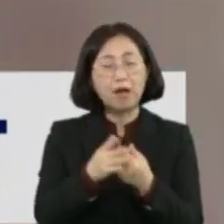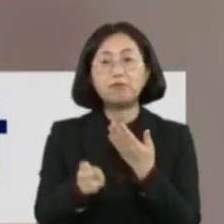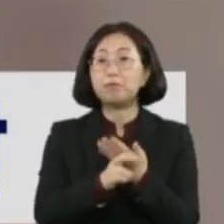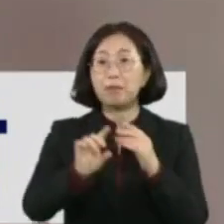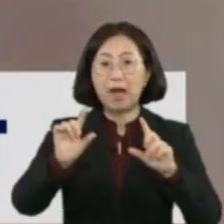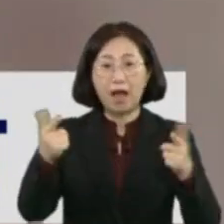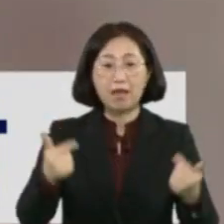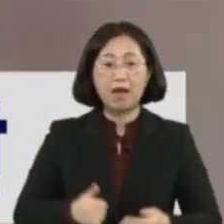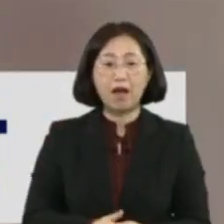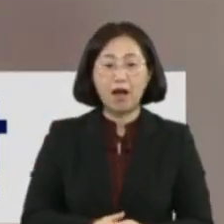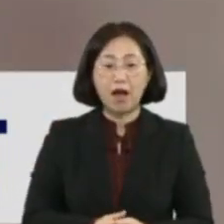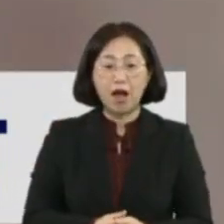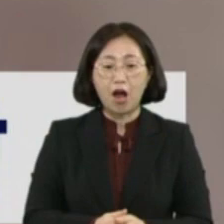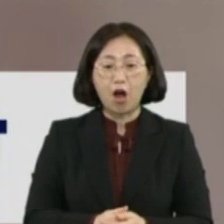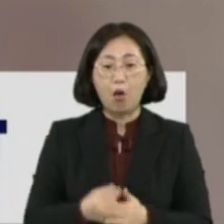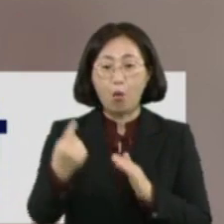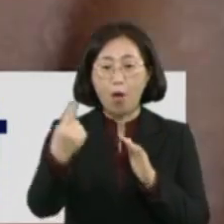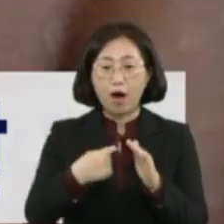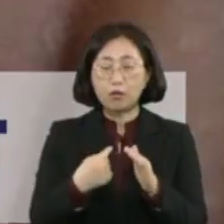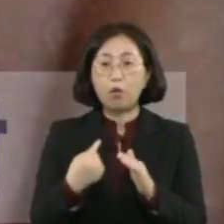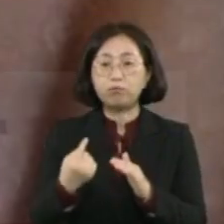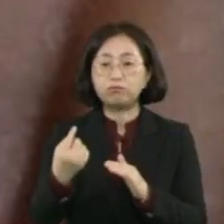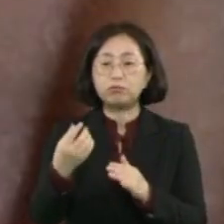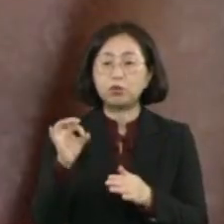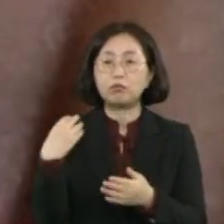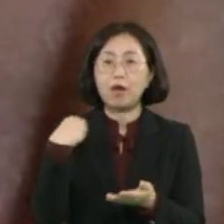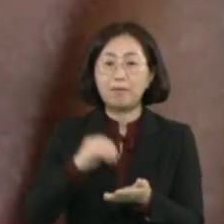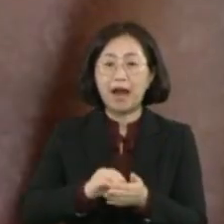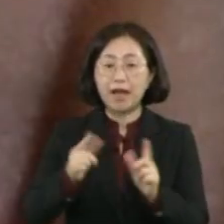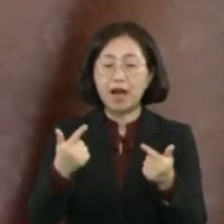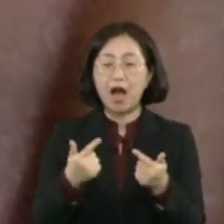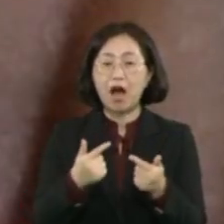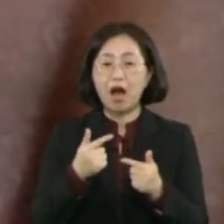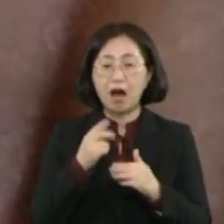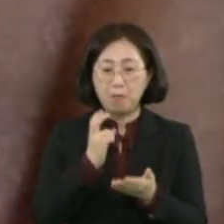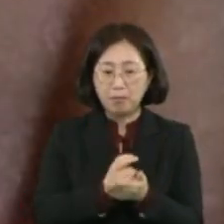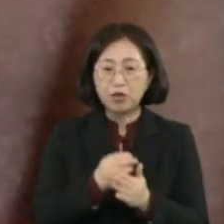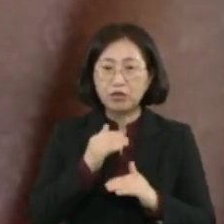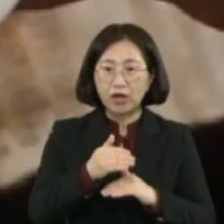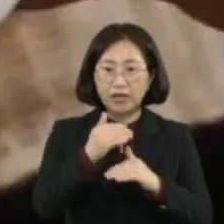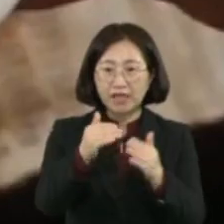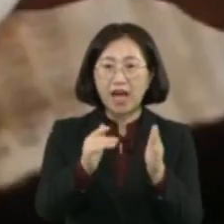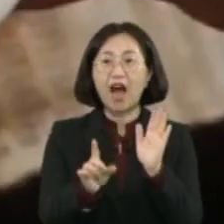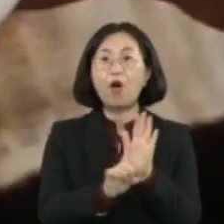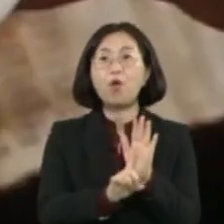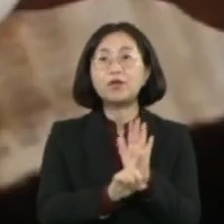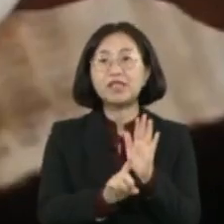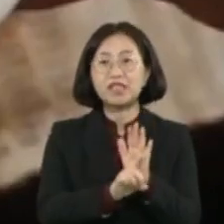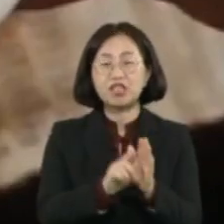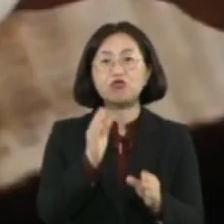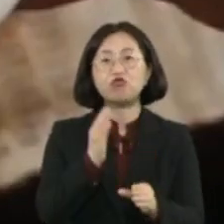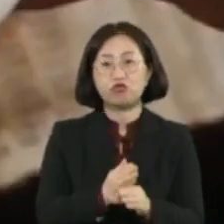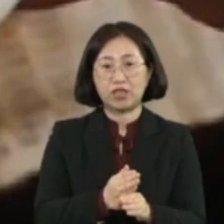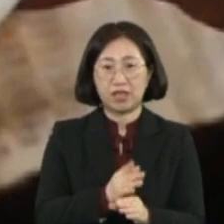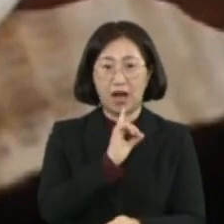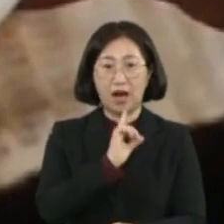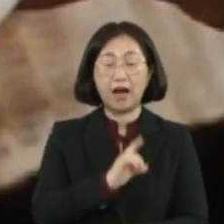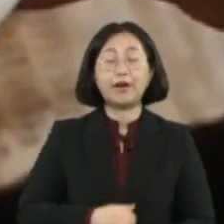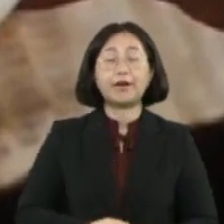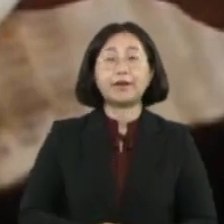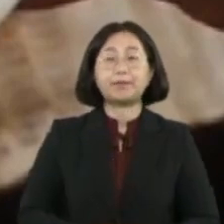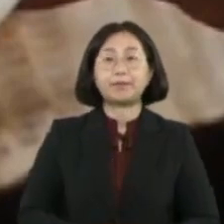불법이 아니고 현장 환불 대신 법적인 환불 절차를 알려주는 환불 안내서를 공지하고 있다는